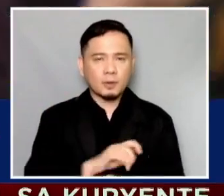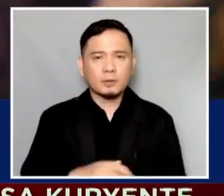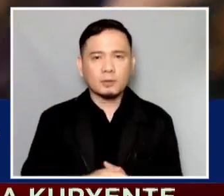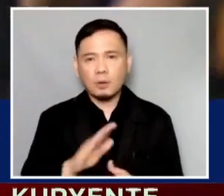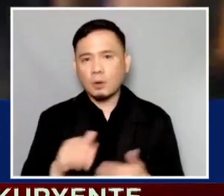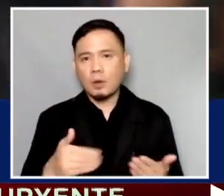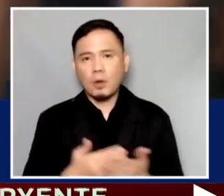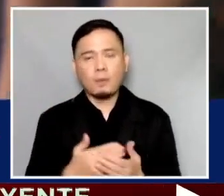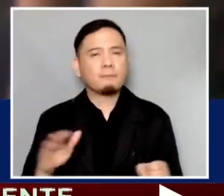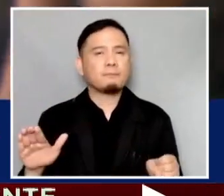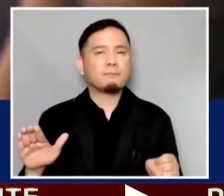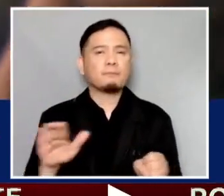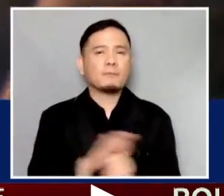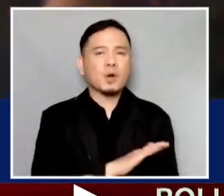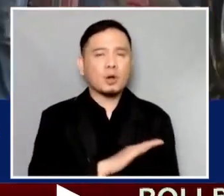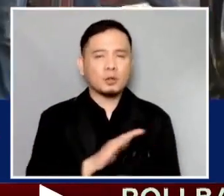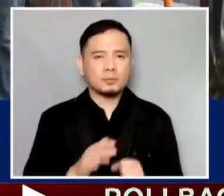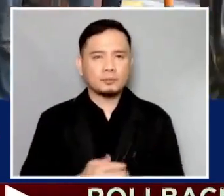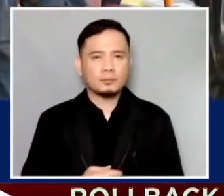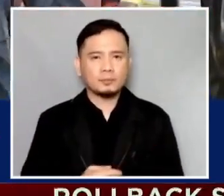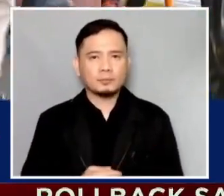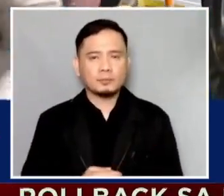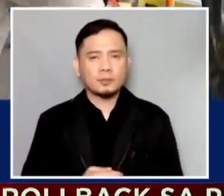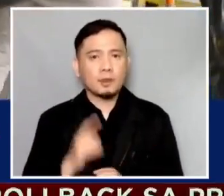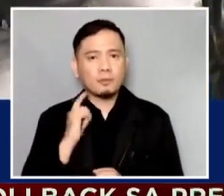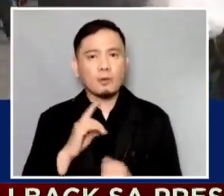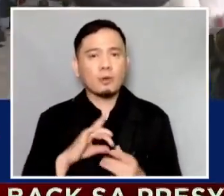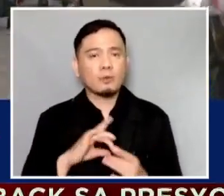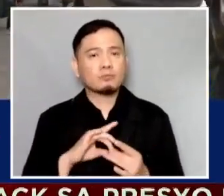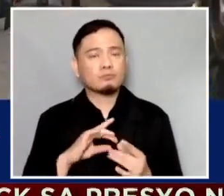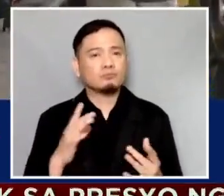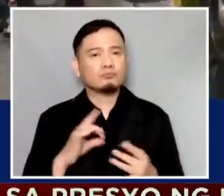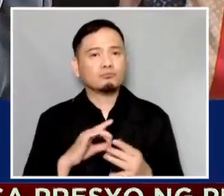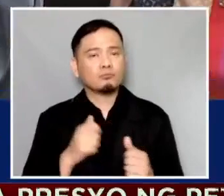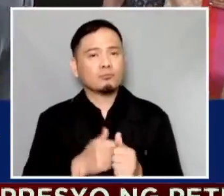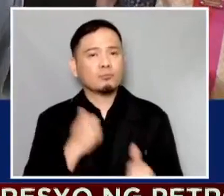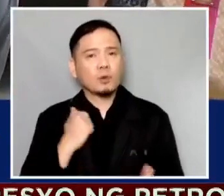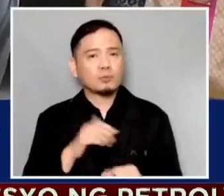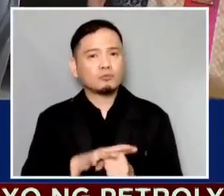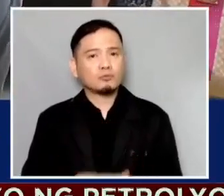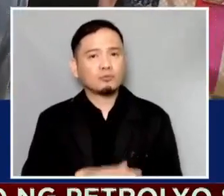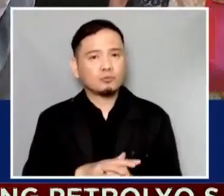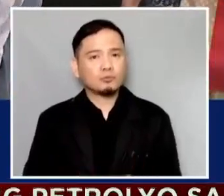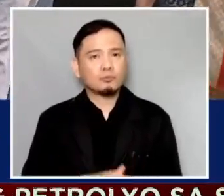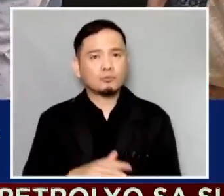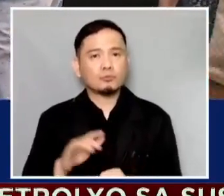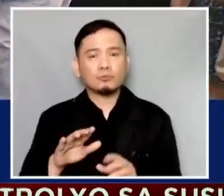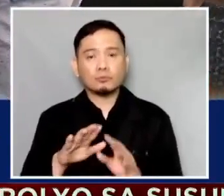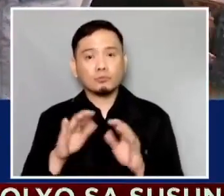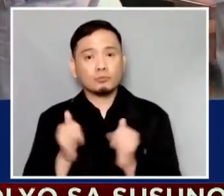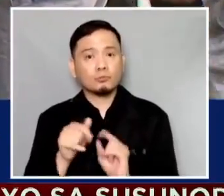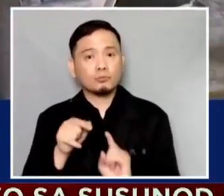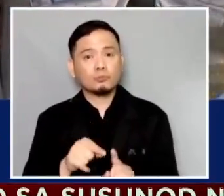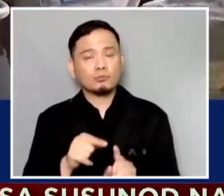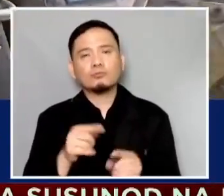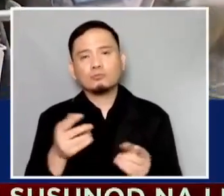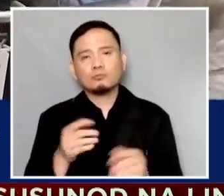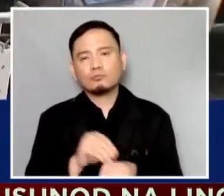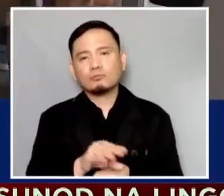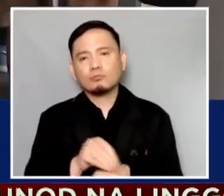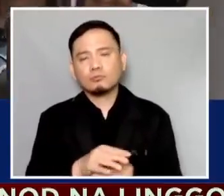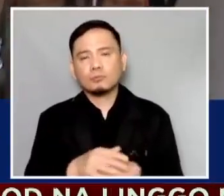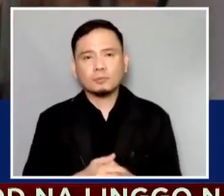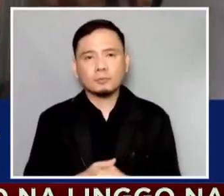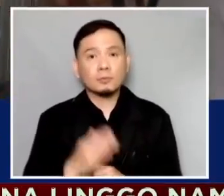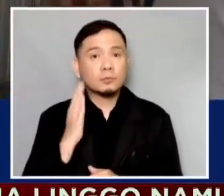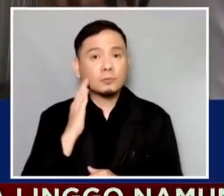na. Para iwas sa berya at stress sa airport, may payo ang mga airline. Alamin ang status ng flight. Kung